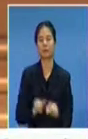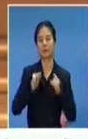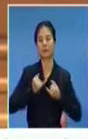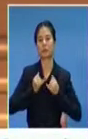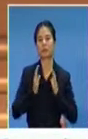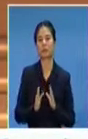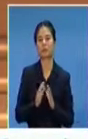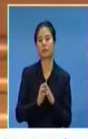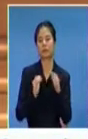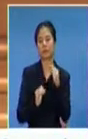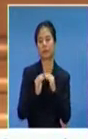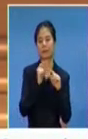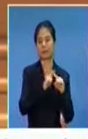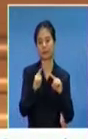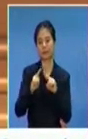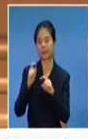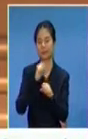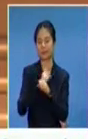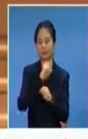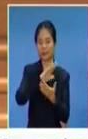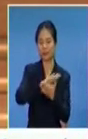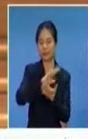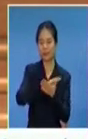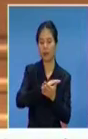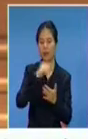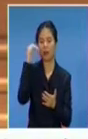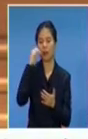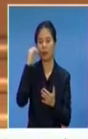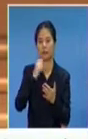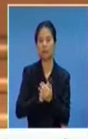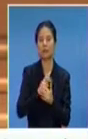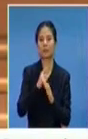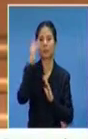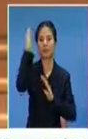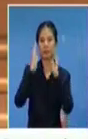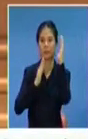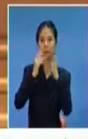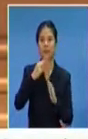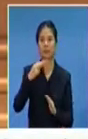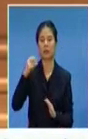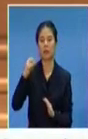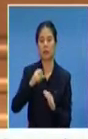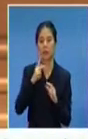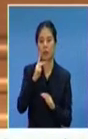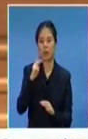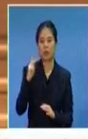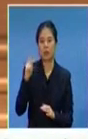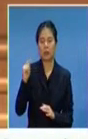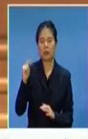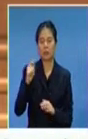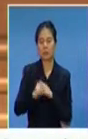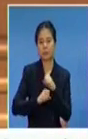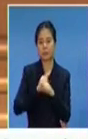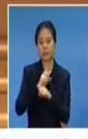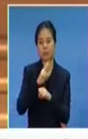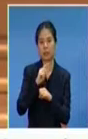เจ้าของสิทธิ์เลือกตั้งท่านทำอย่างที่ผมว่าทำทุกโรงเรียนต้นกล้าประชาธิปไตยในหลักสูตรของกกต.ผมเป็นกกต.อยู่ 2-3 ปีครับ